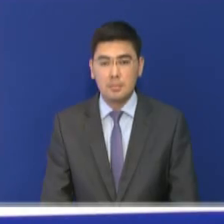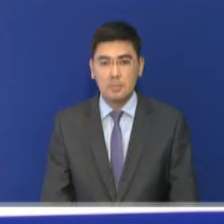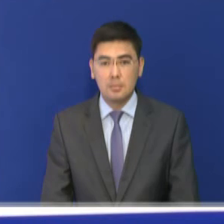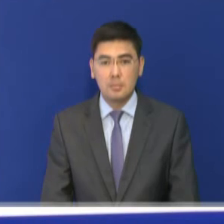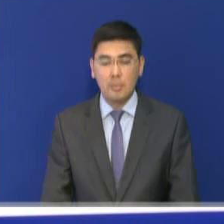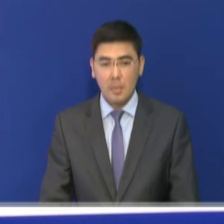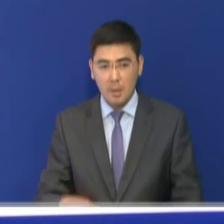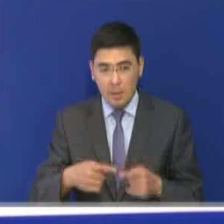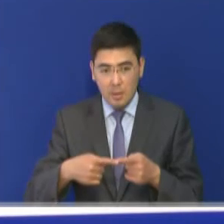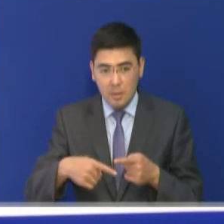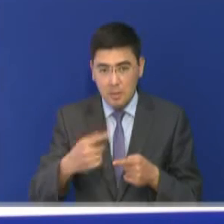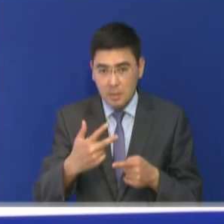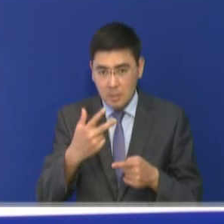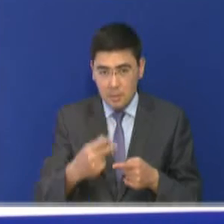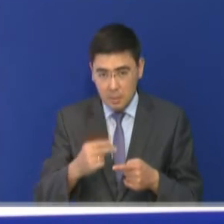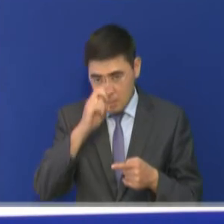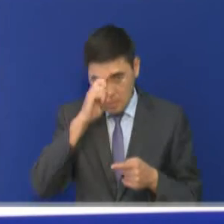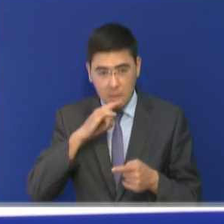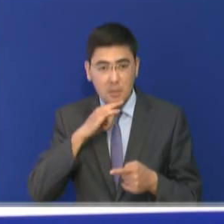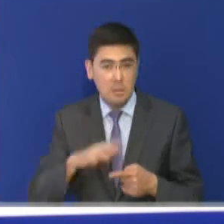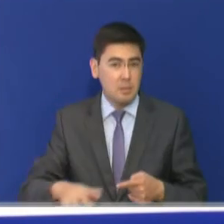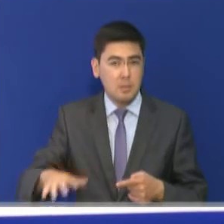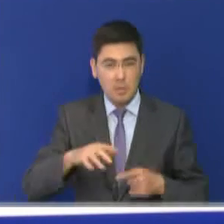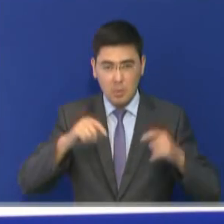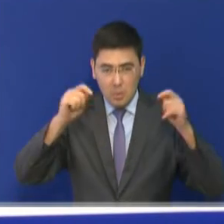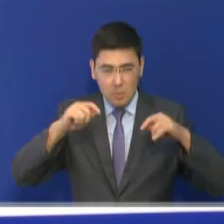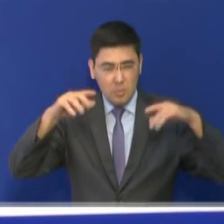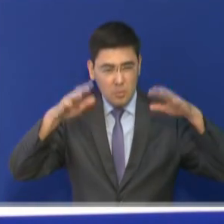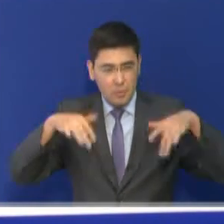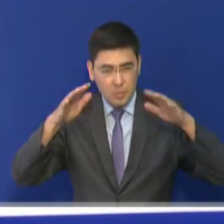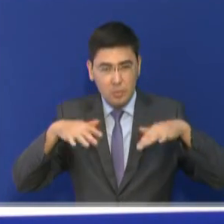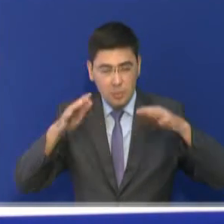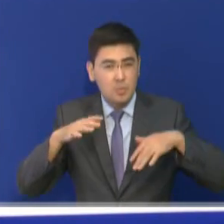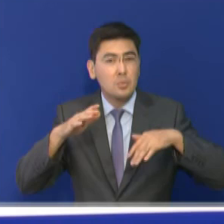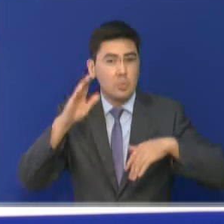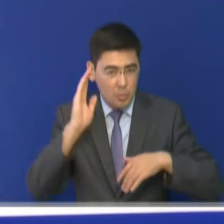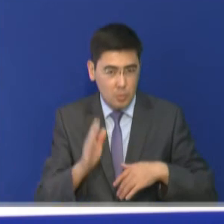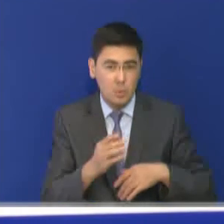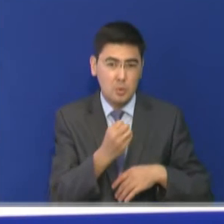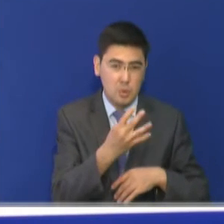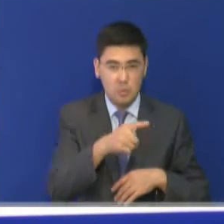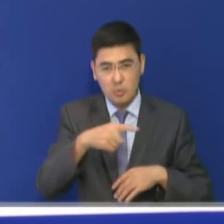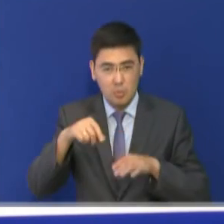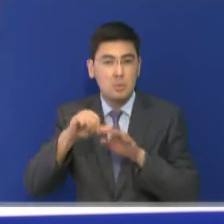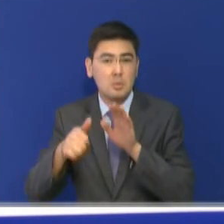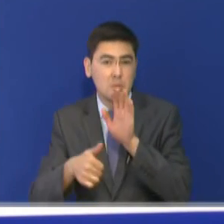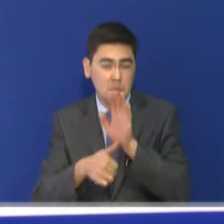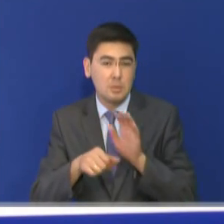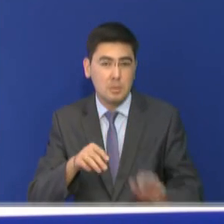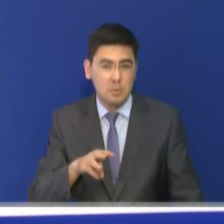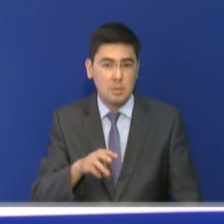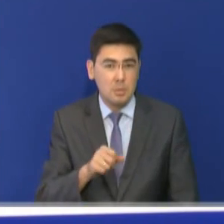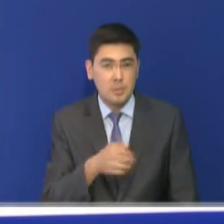Предстоящие 3 дня в стране будут дождливыми. Синоптики представили прогноз погоды на 14-16 мая, сообщает Казинформ со ссылкой на